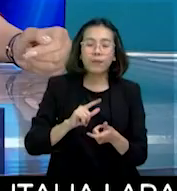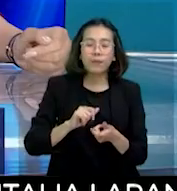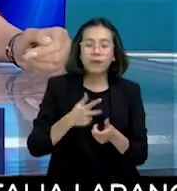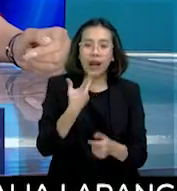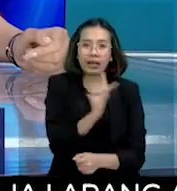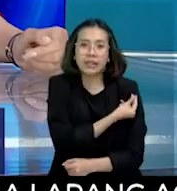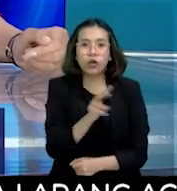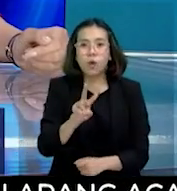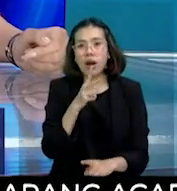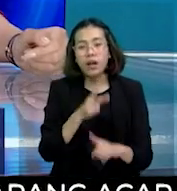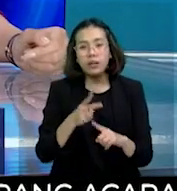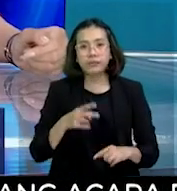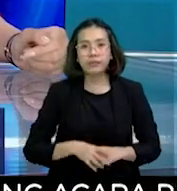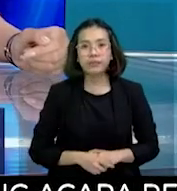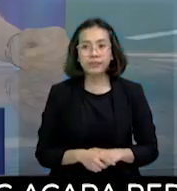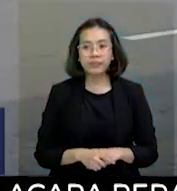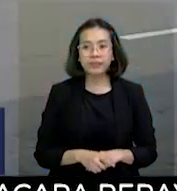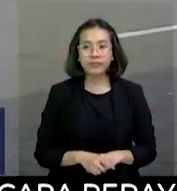tervaksinasi dosis kedua.